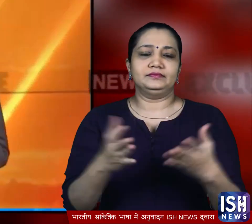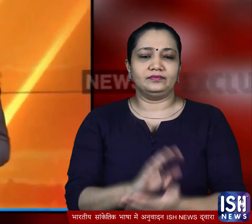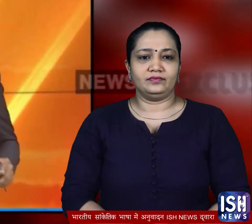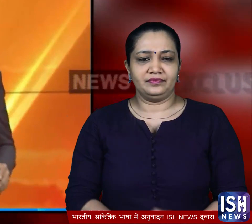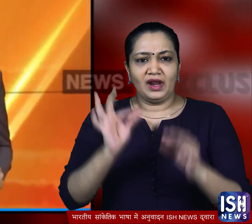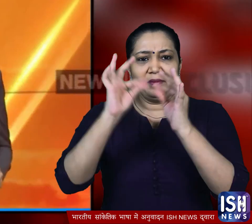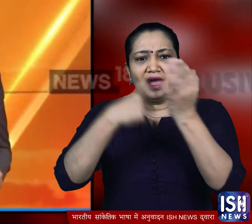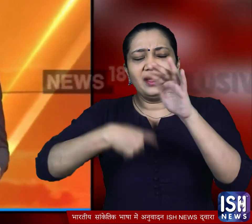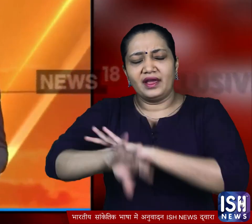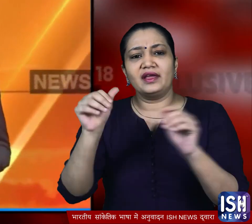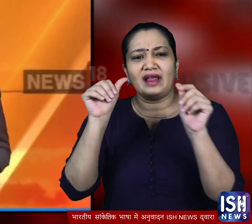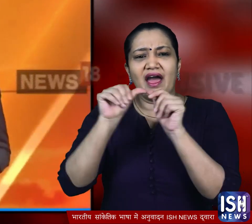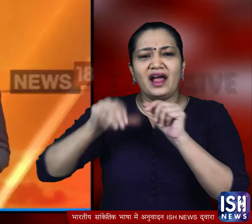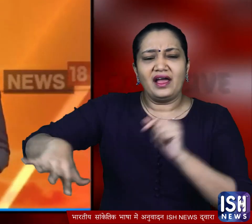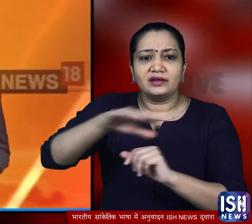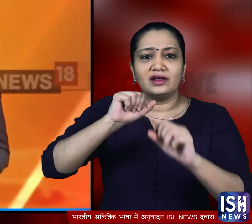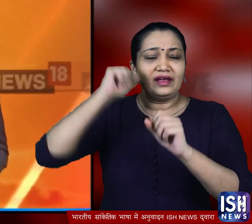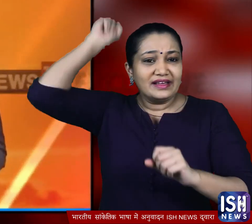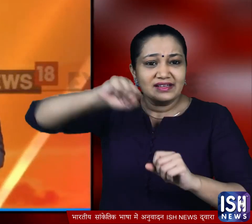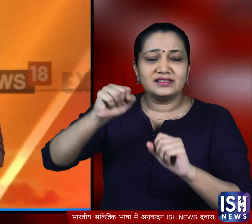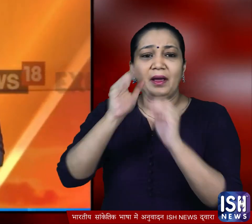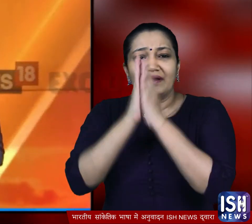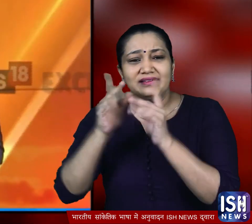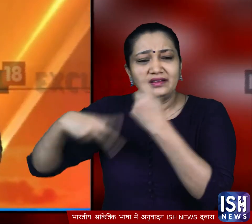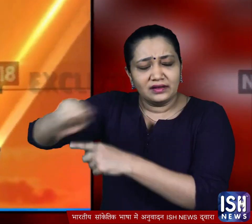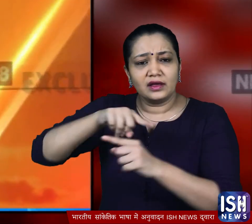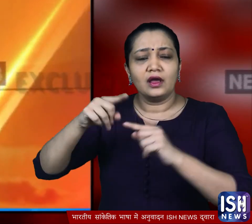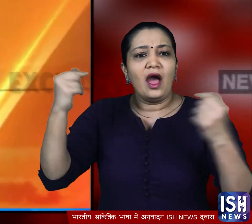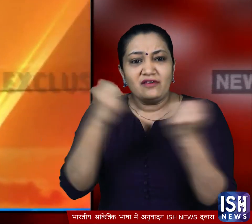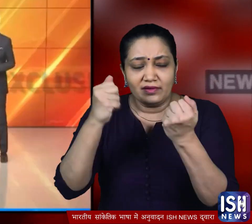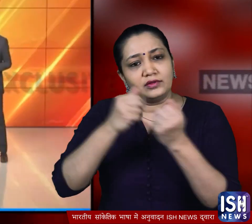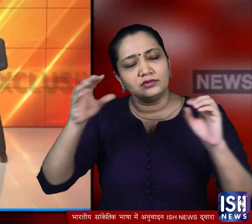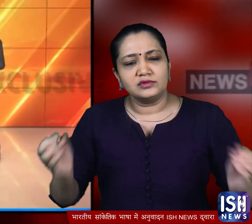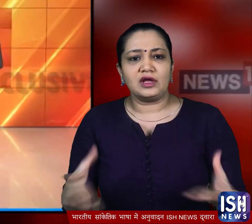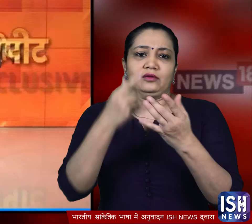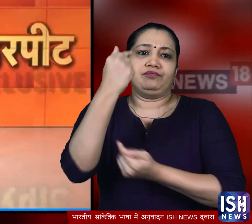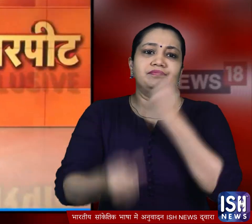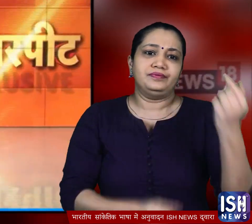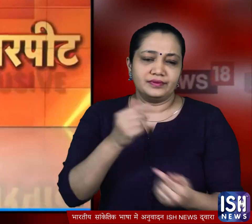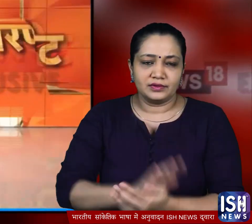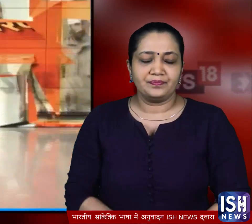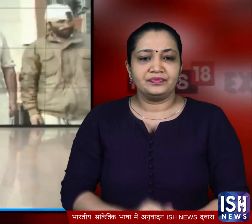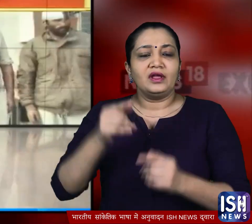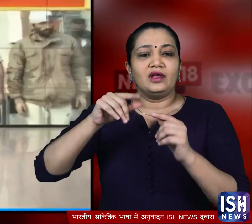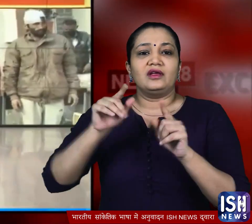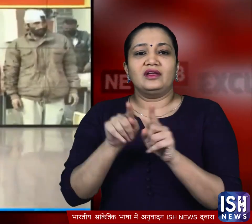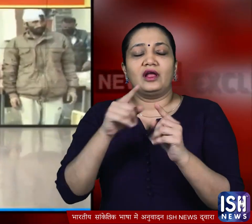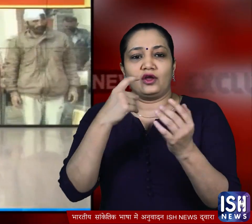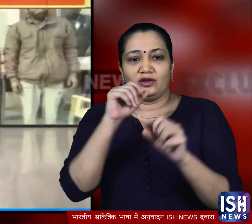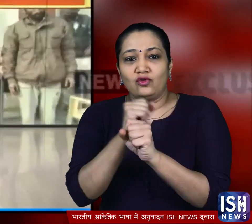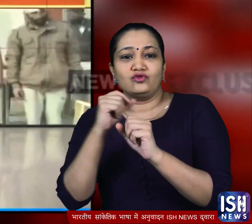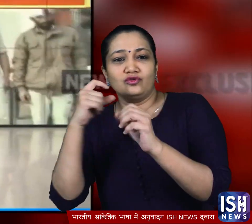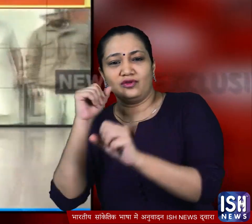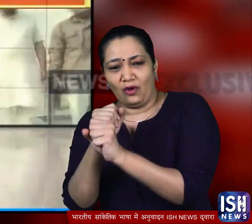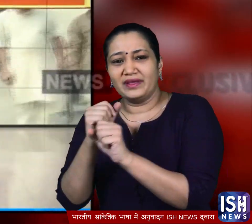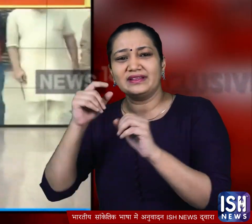गई। बिहार के आरा में सिख श्रद्धालुओं के साथ मारपीट की खबर पर सियासी घमासान छिड़ गया। बताया गया कि ये श्रद्धालु सिखों के 10वें गुरु गुरु